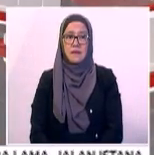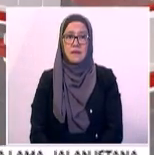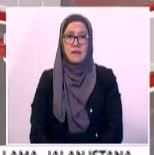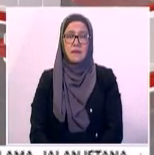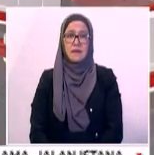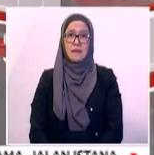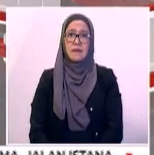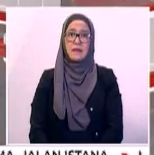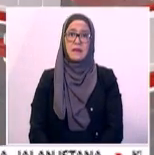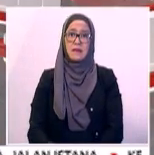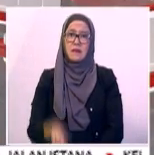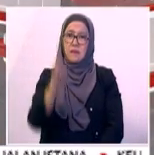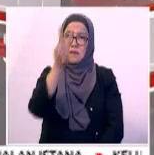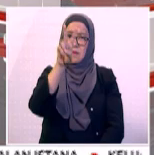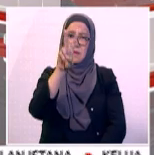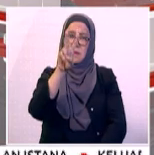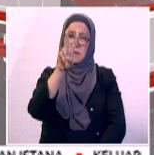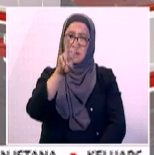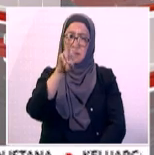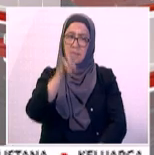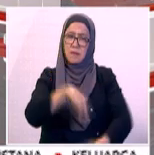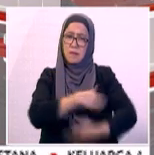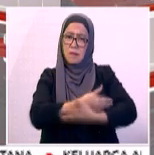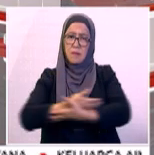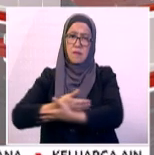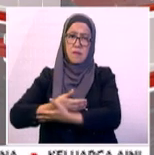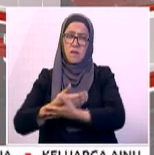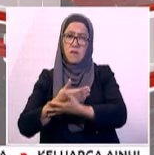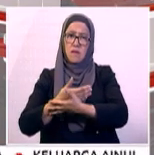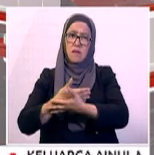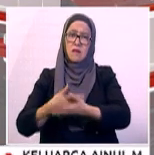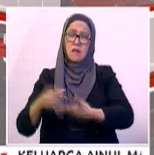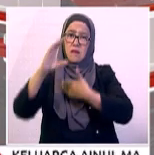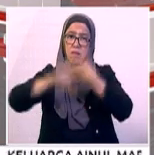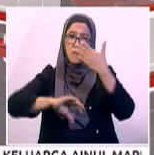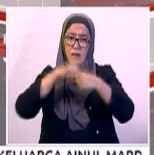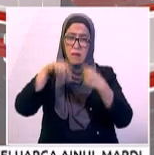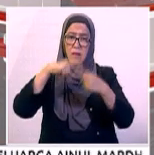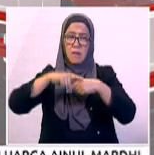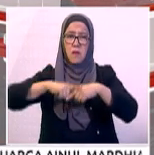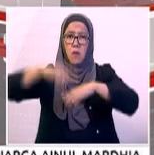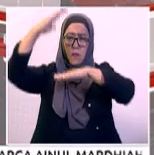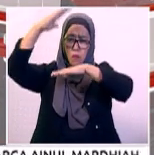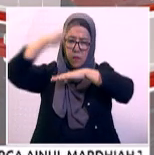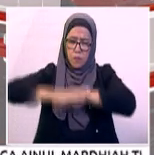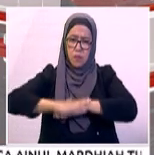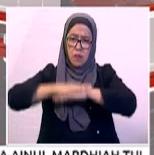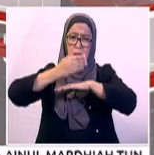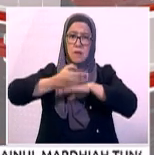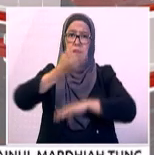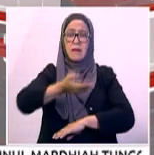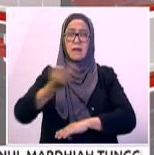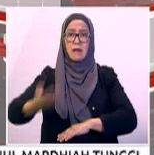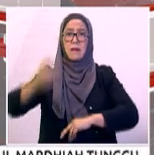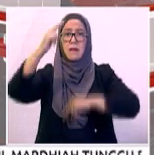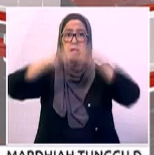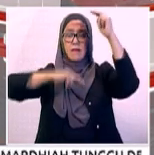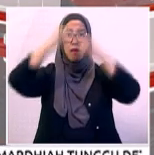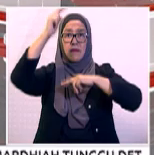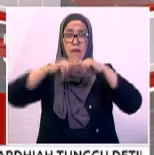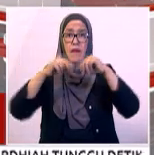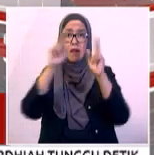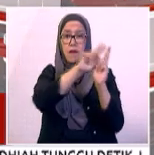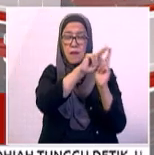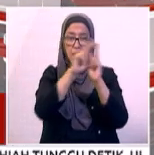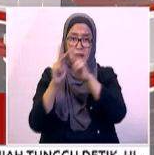Saudara, dua beranak cedera selepas dihempap runtuhan binaan setinggi 3 tingkat di Kampung Cenerai, Alur Pasir,